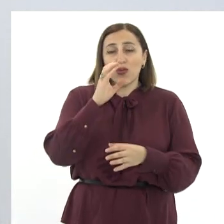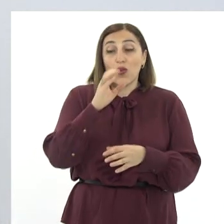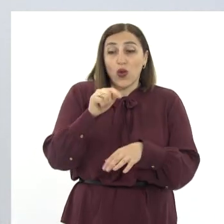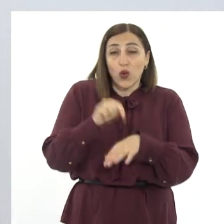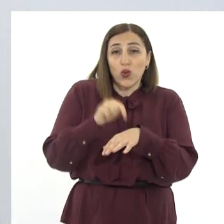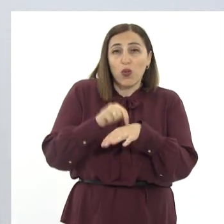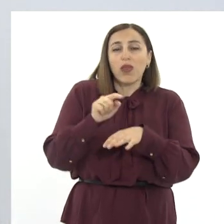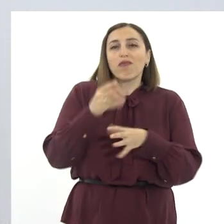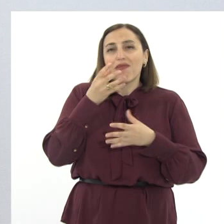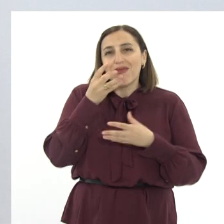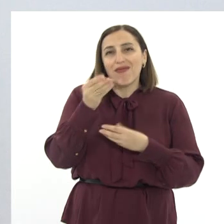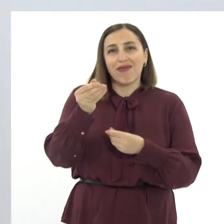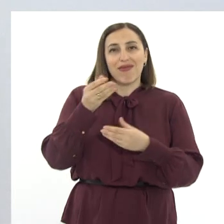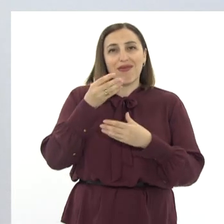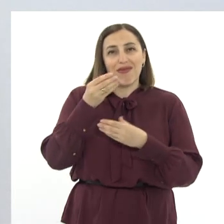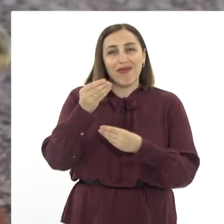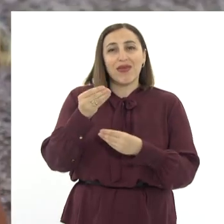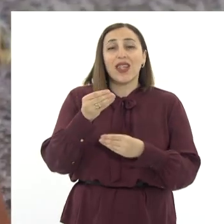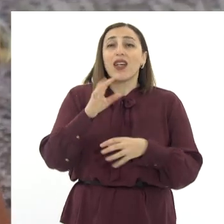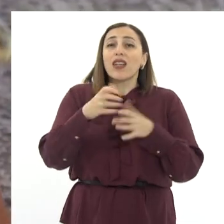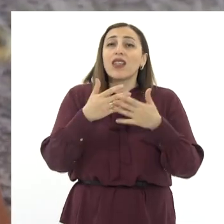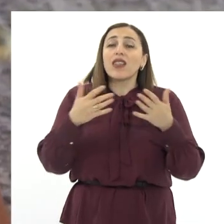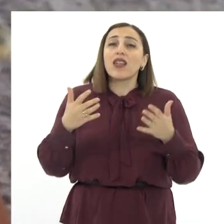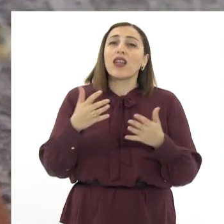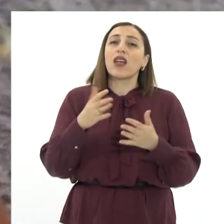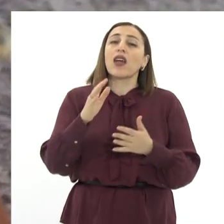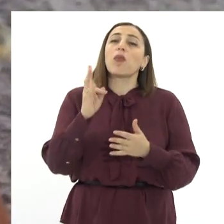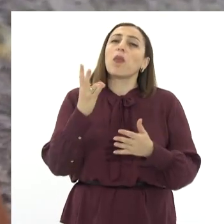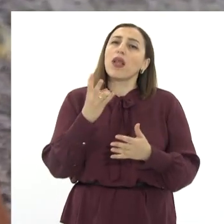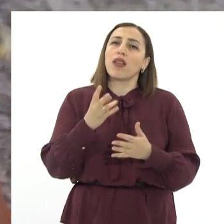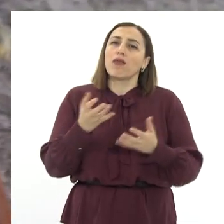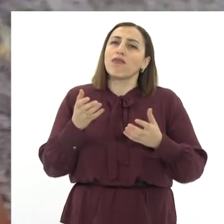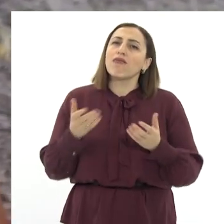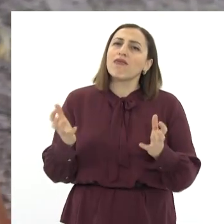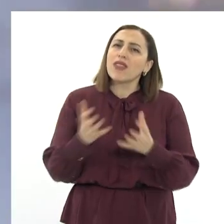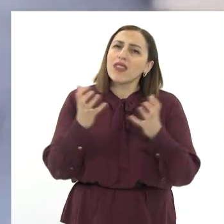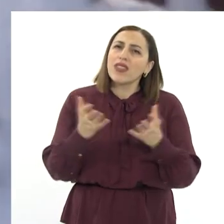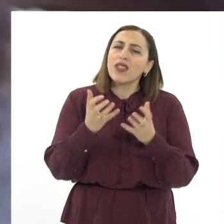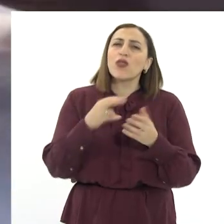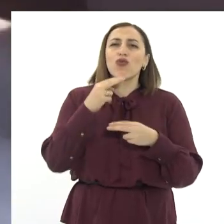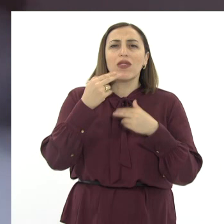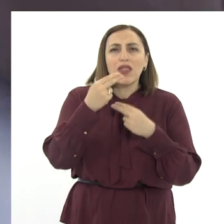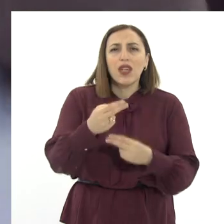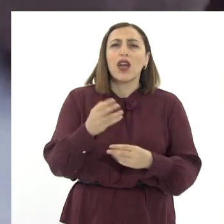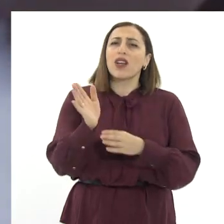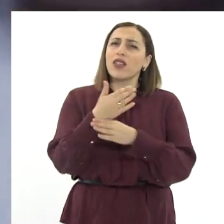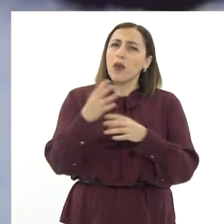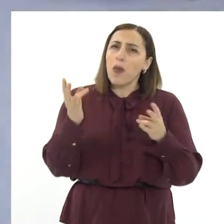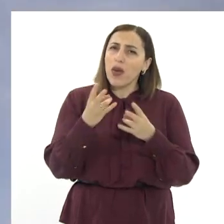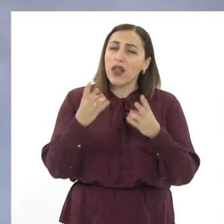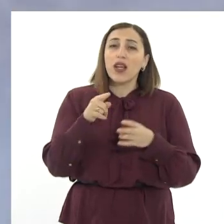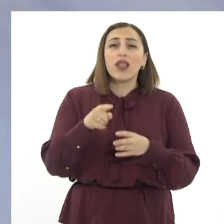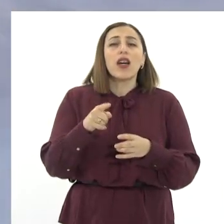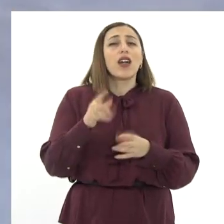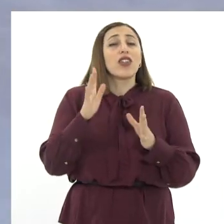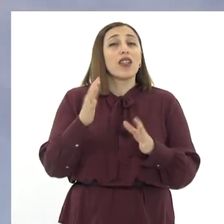այդ ամենը զգալով փորձում են ջերմացնել տիրոջը։ Կենթանիները հատուկ ուշադրություն ու խնամք են պահանջում։ Նրանց պետք է հաճախակի զբոսանքների